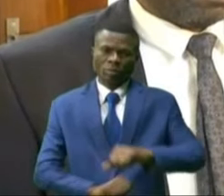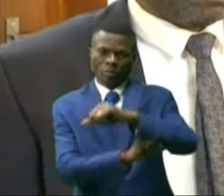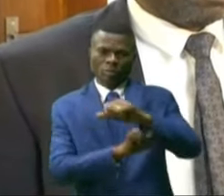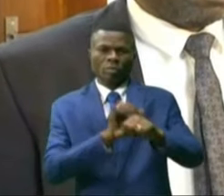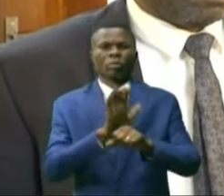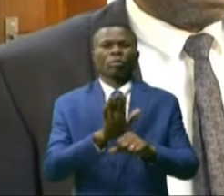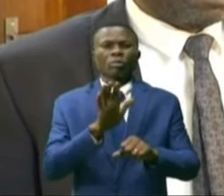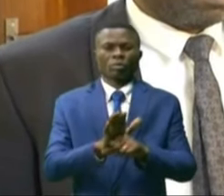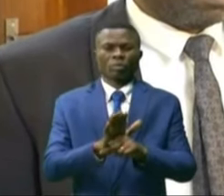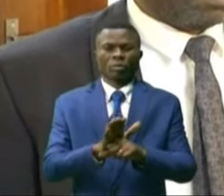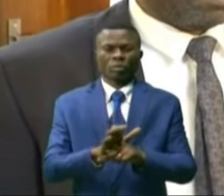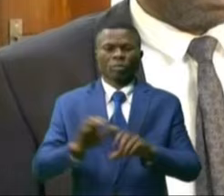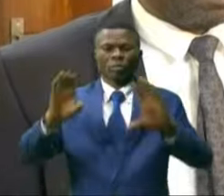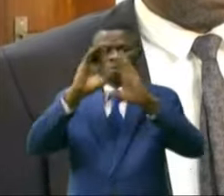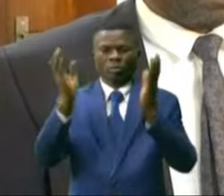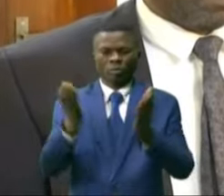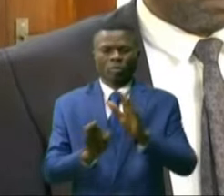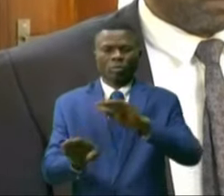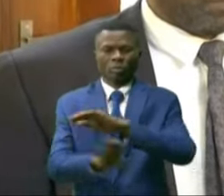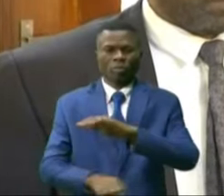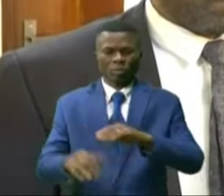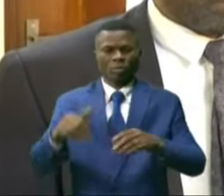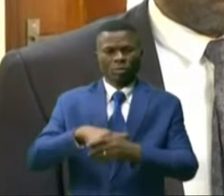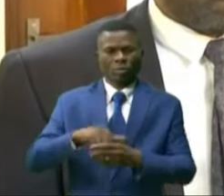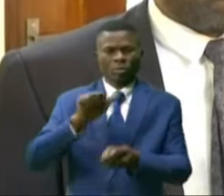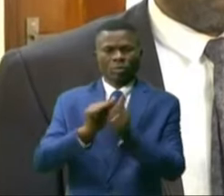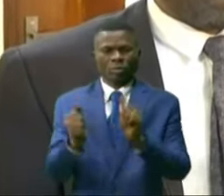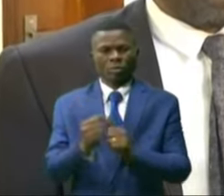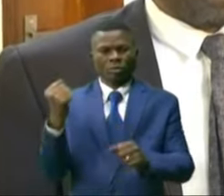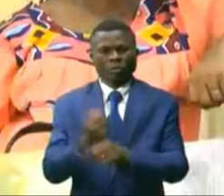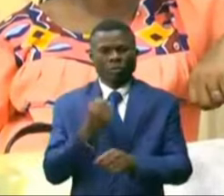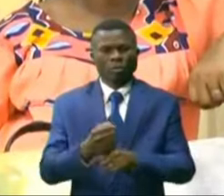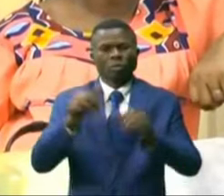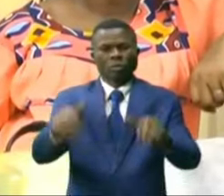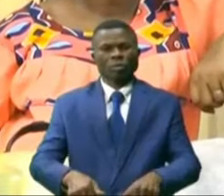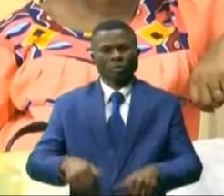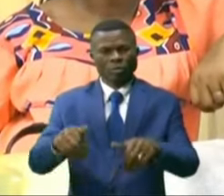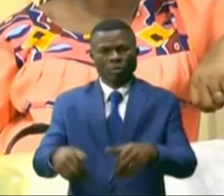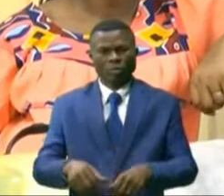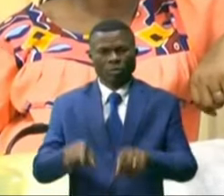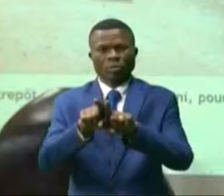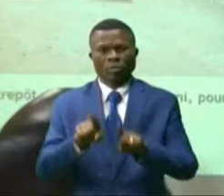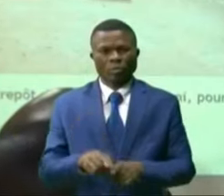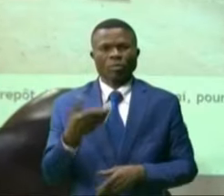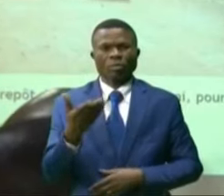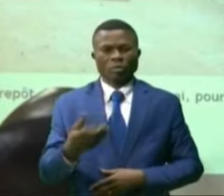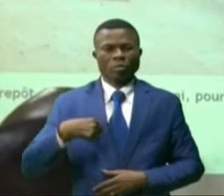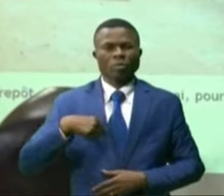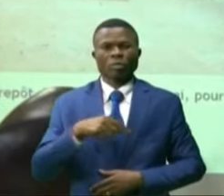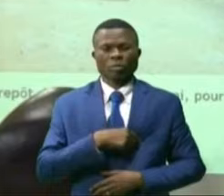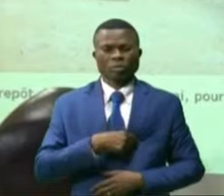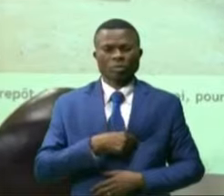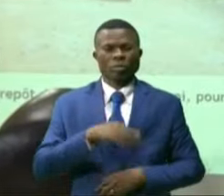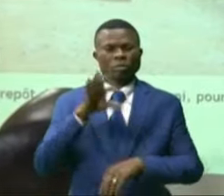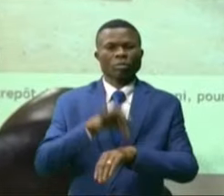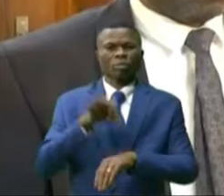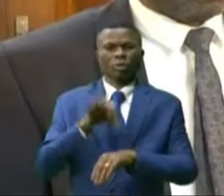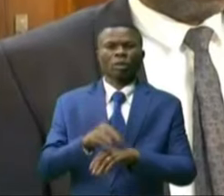les communautés de base dans le cadre de l'agriculture. Et maintenant là, nous avons en même temps à